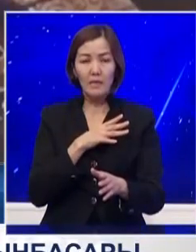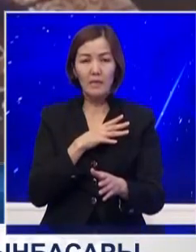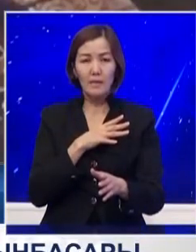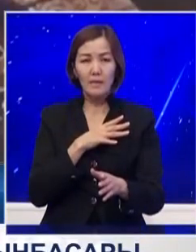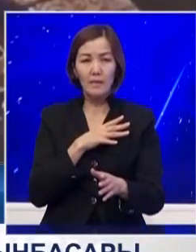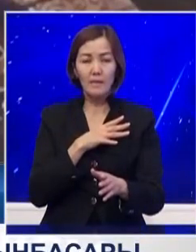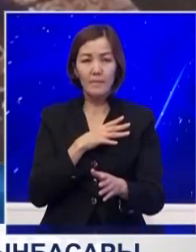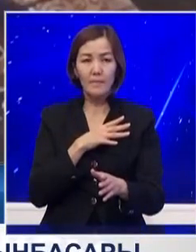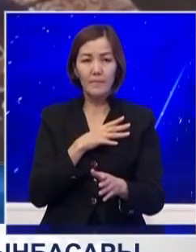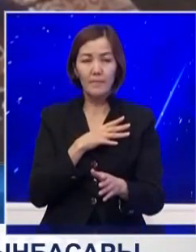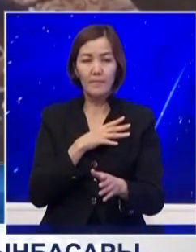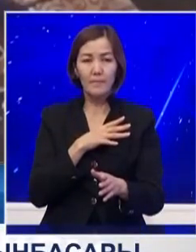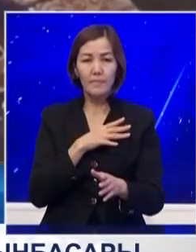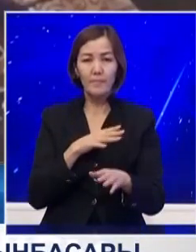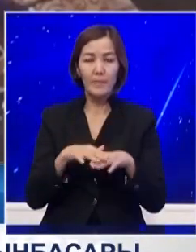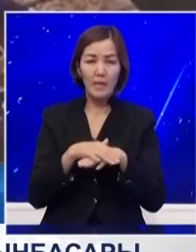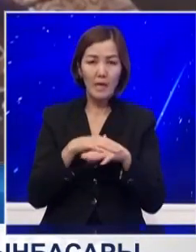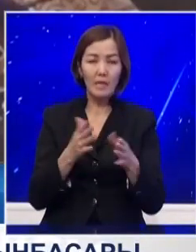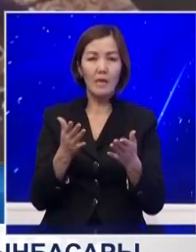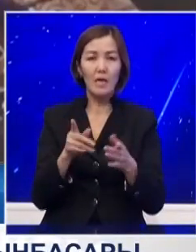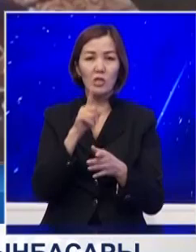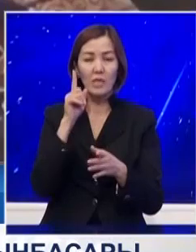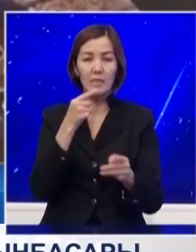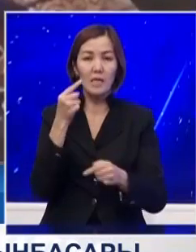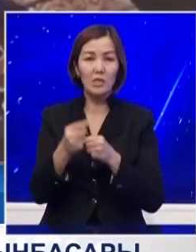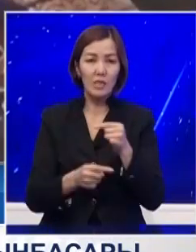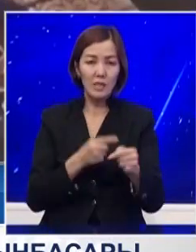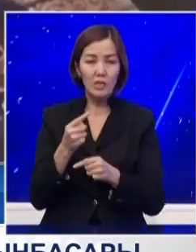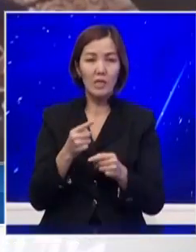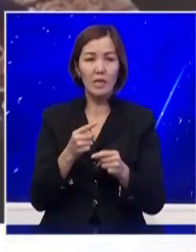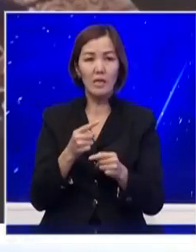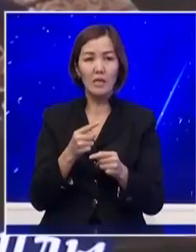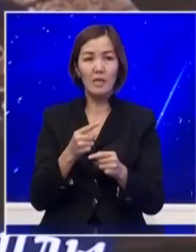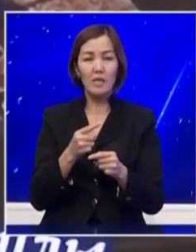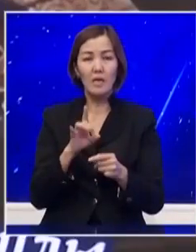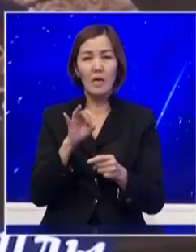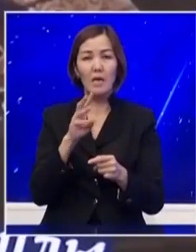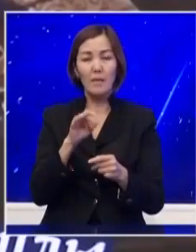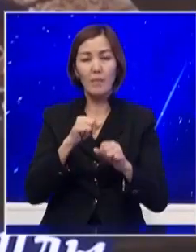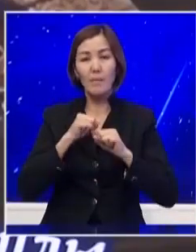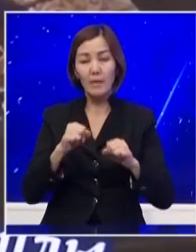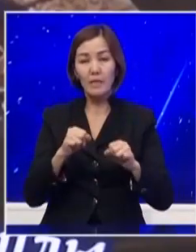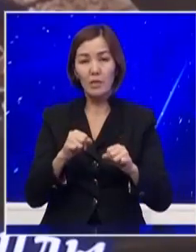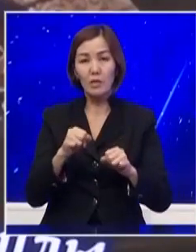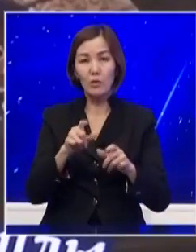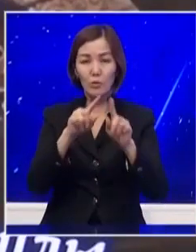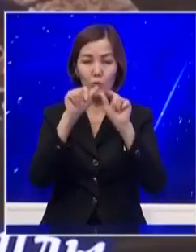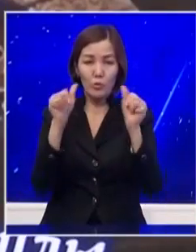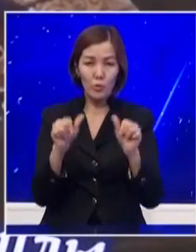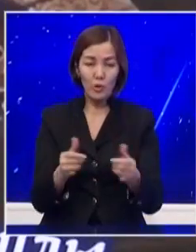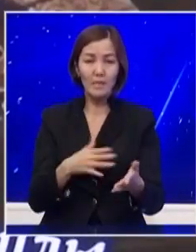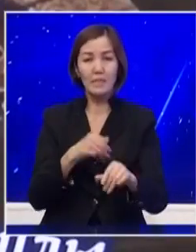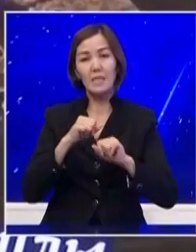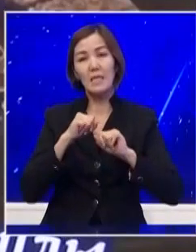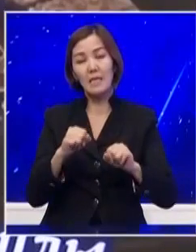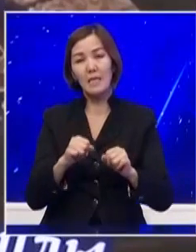мынау халыққа, жас жеткіншектерге, өзіміздің әріптестерімізге осы Райымбек Батырдың тұлғасын, оның ерлігі